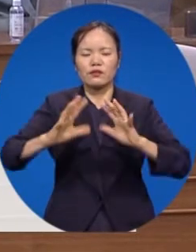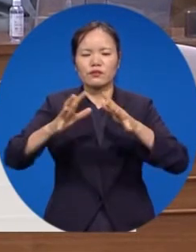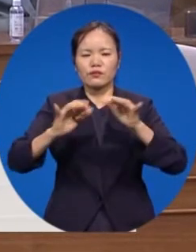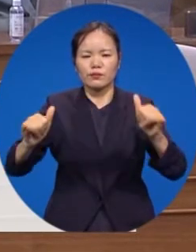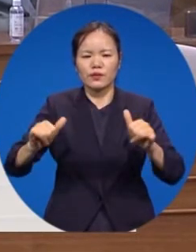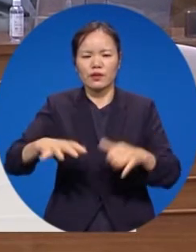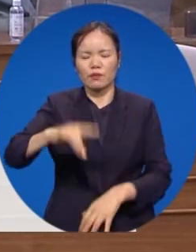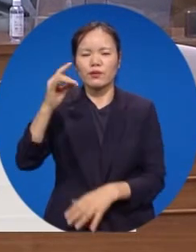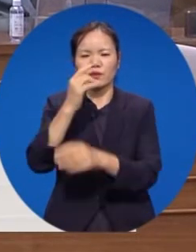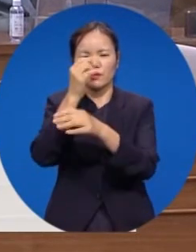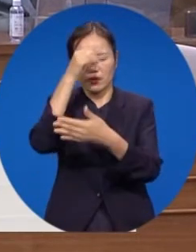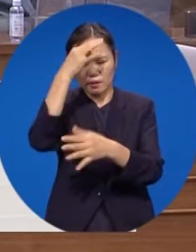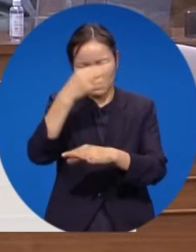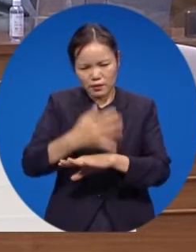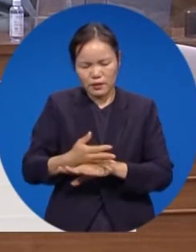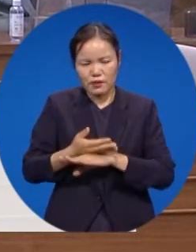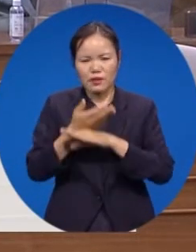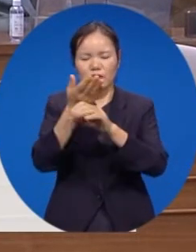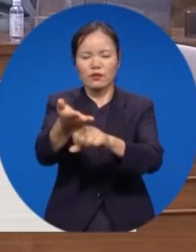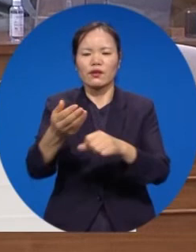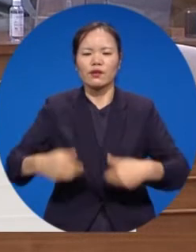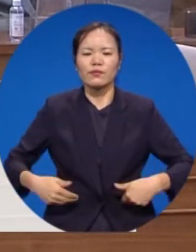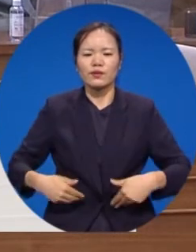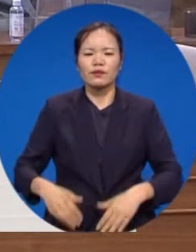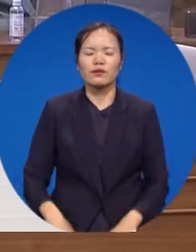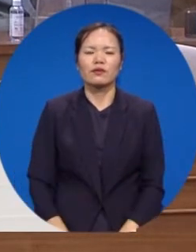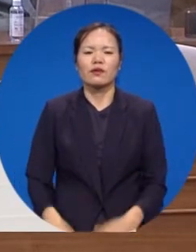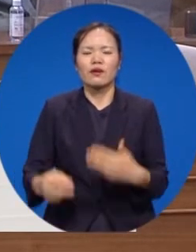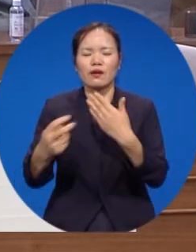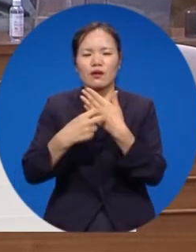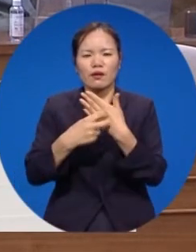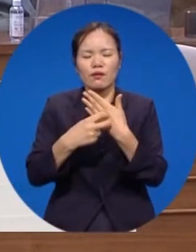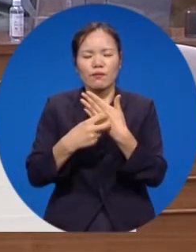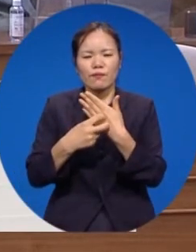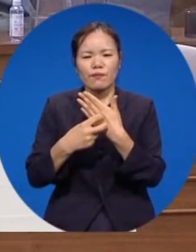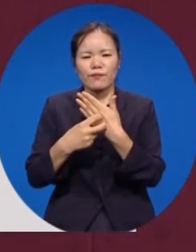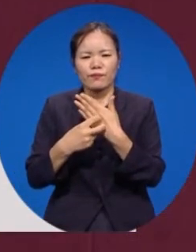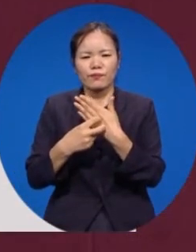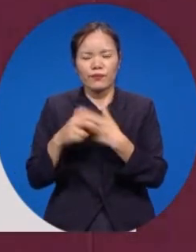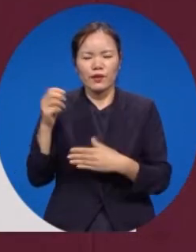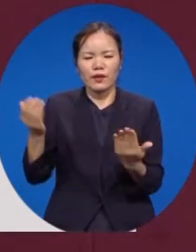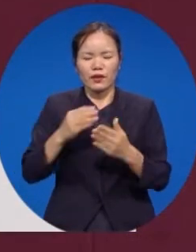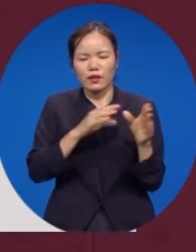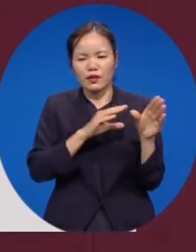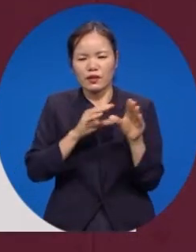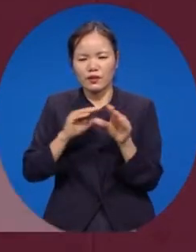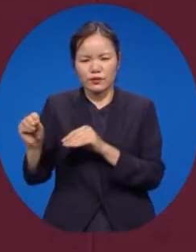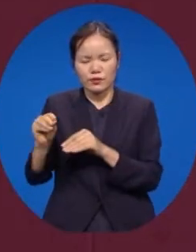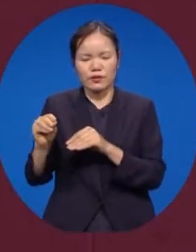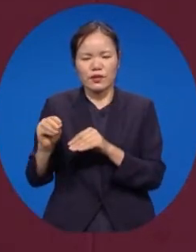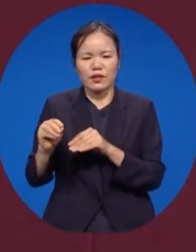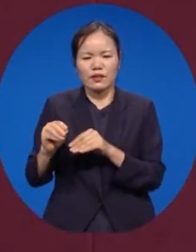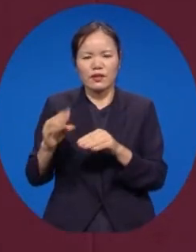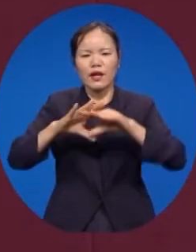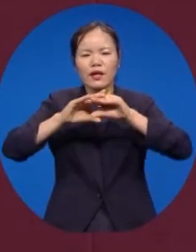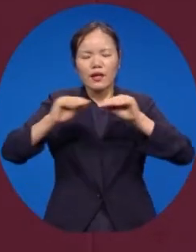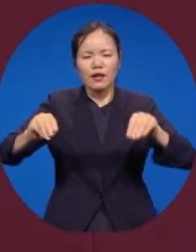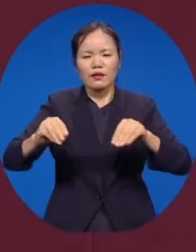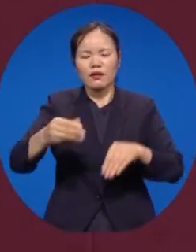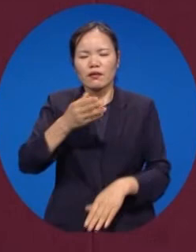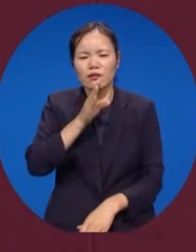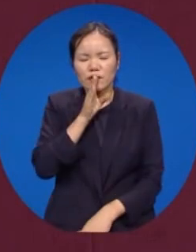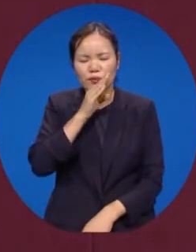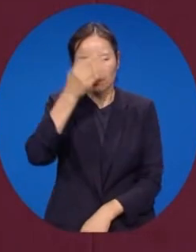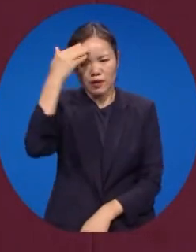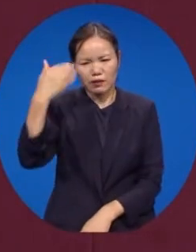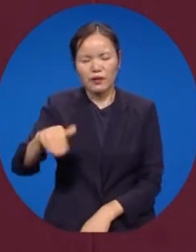합니다. 의료계 파업이 잠정적으로 남아 해결된 것은 참으로 다행입니다. 그런데